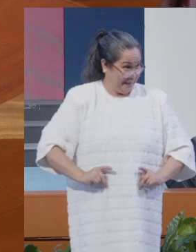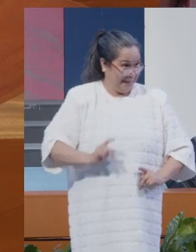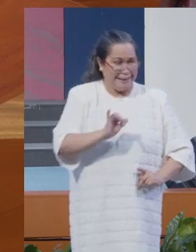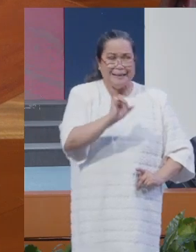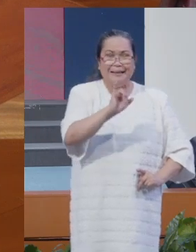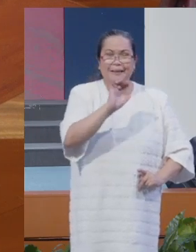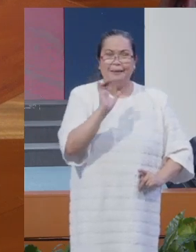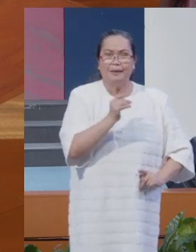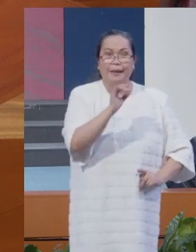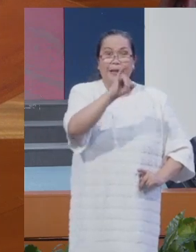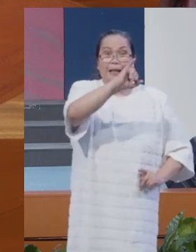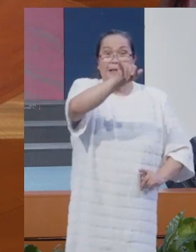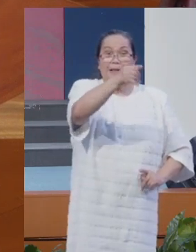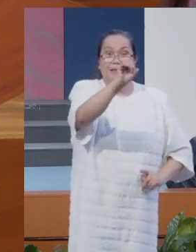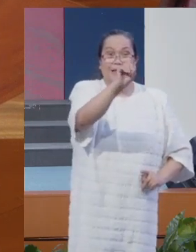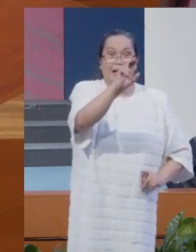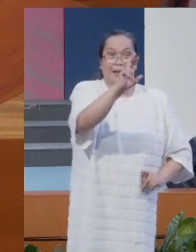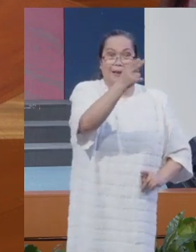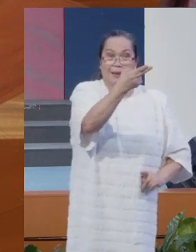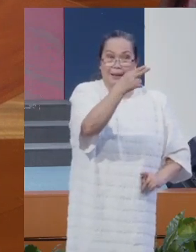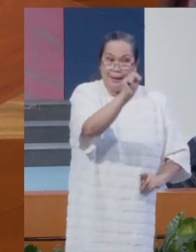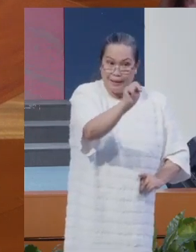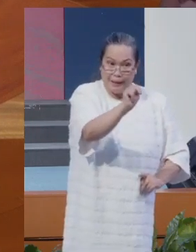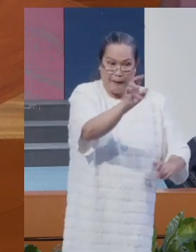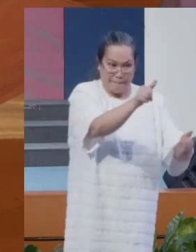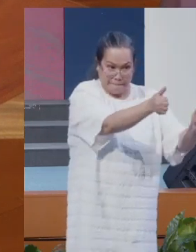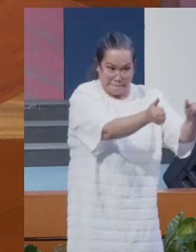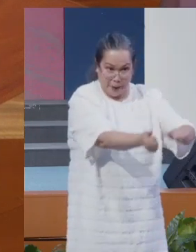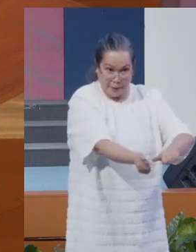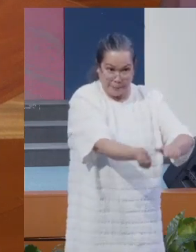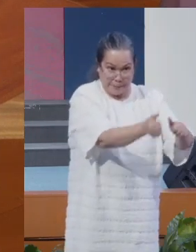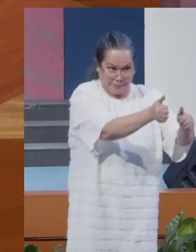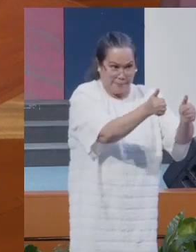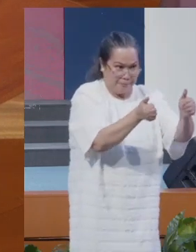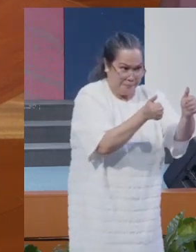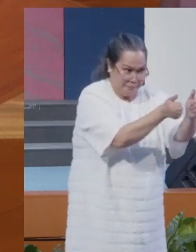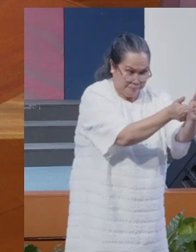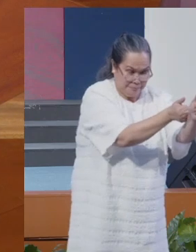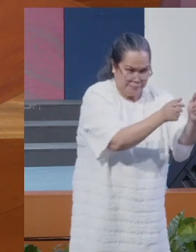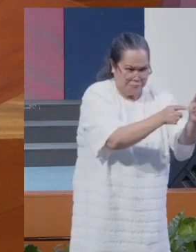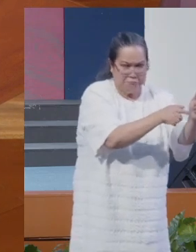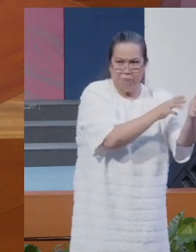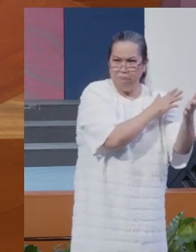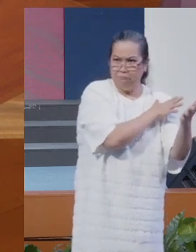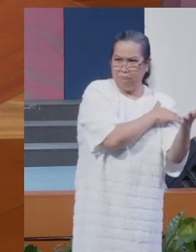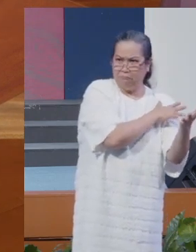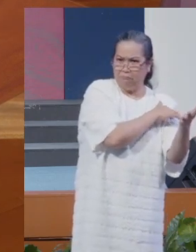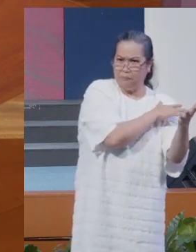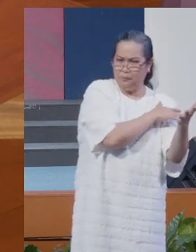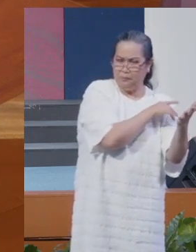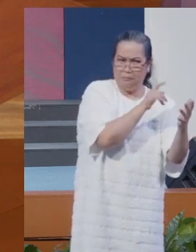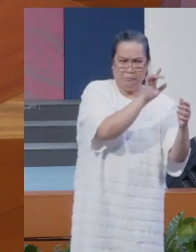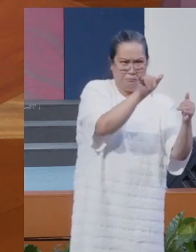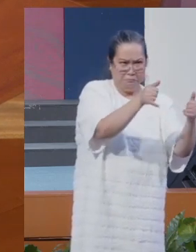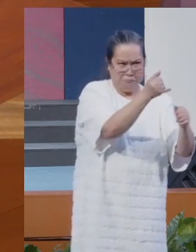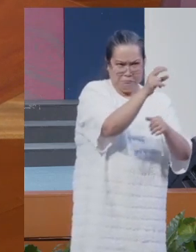John the Baptist po ito, ay marahil naghihintay pa sa ipinangakong Mesiyas ni John